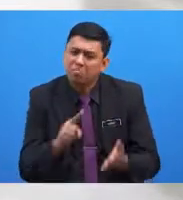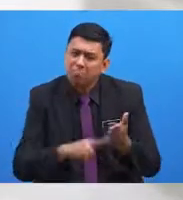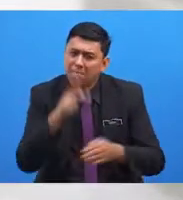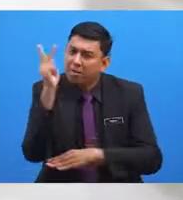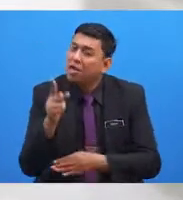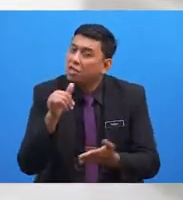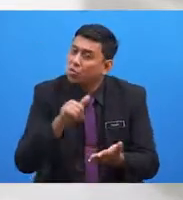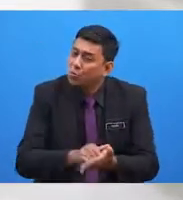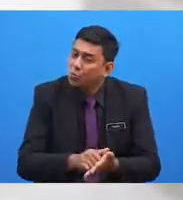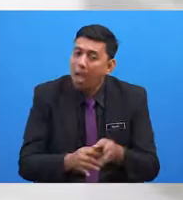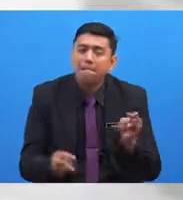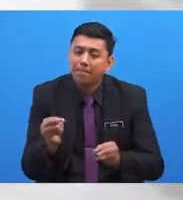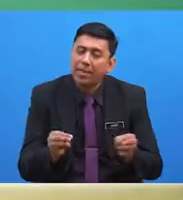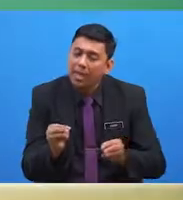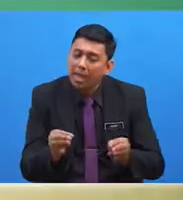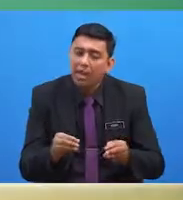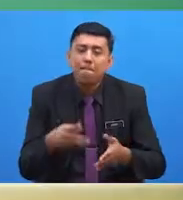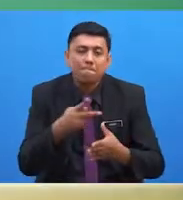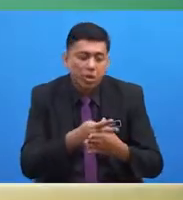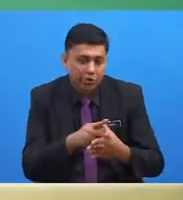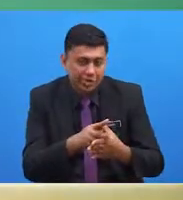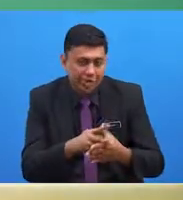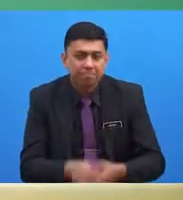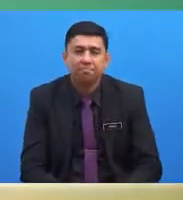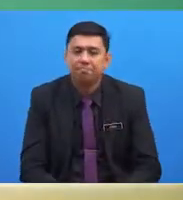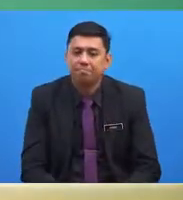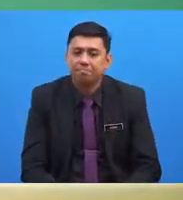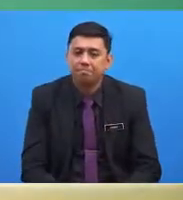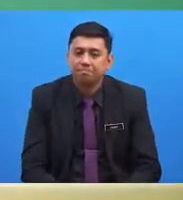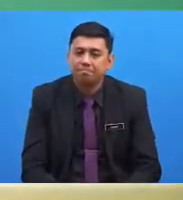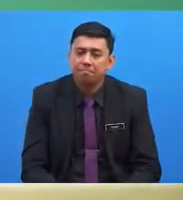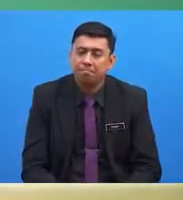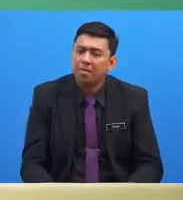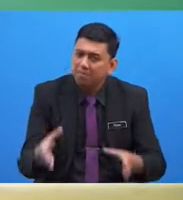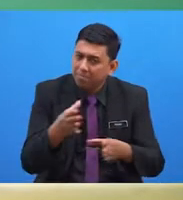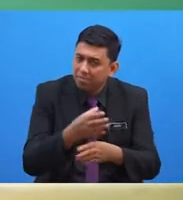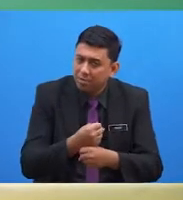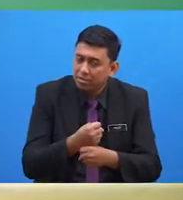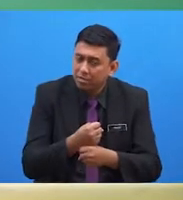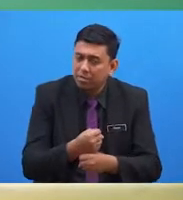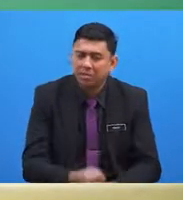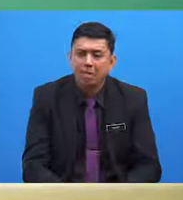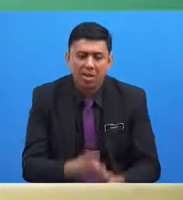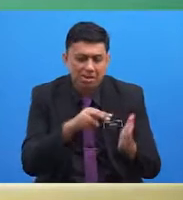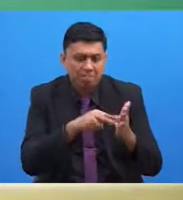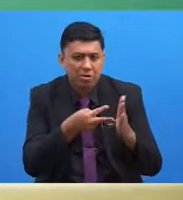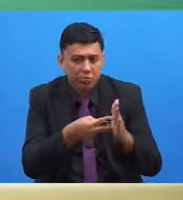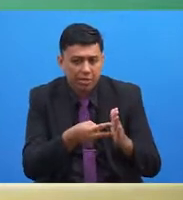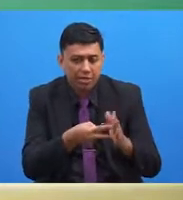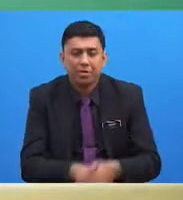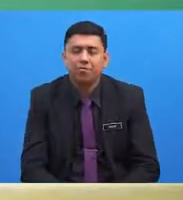Apakah itu perniagaan perkongsian? Perniagaan perkongsian dapat didefinisikan